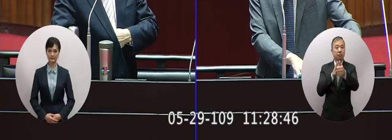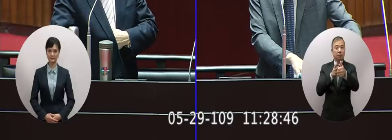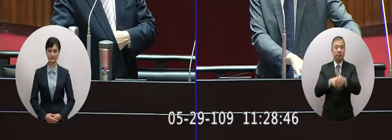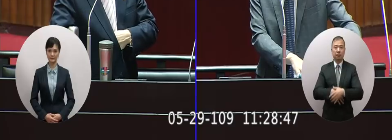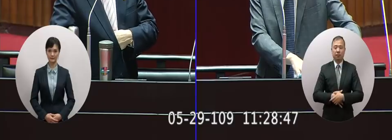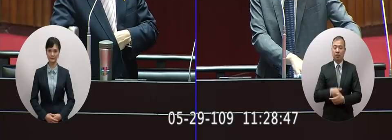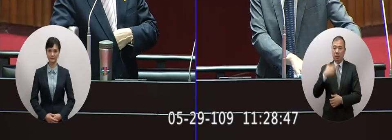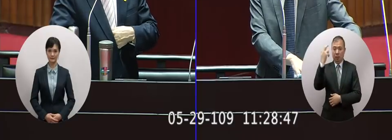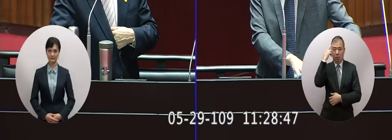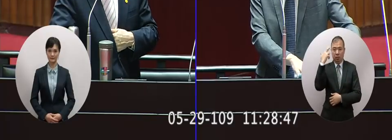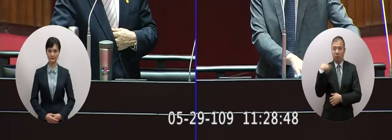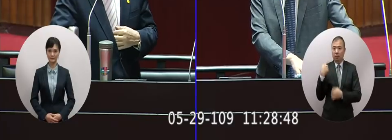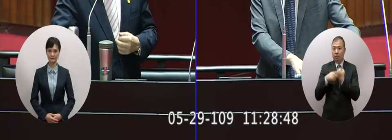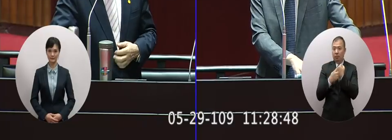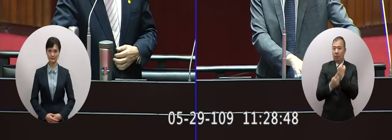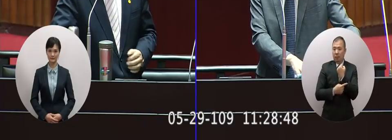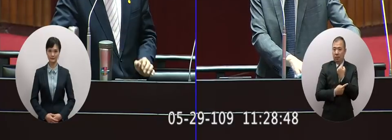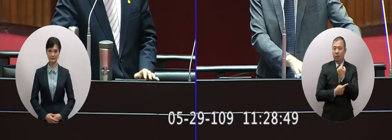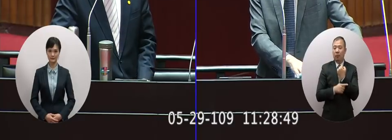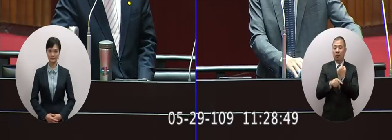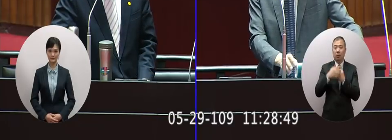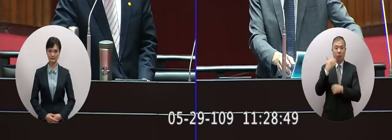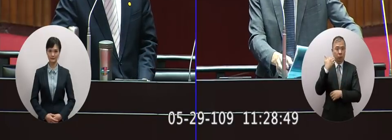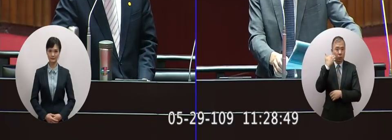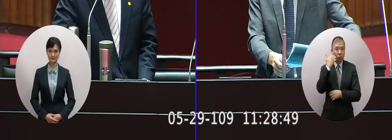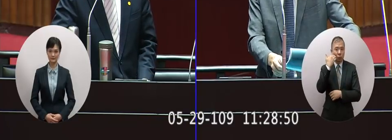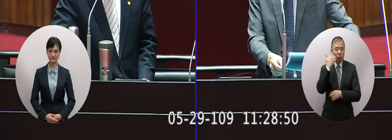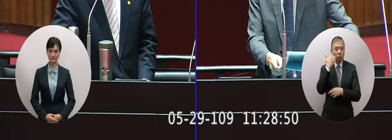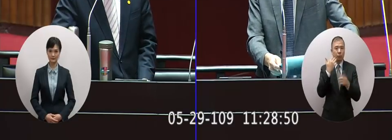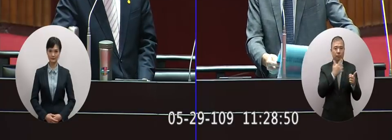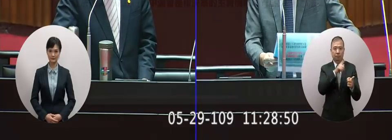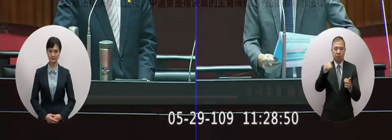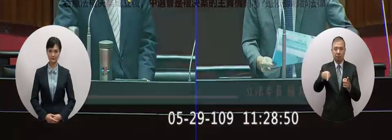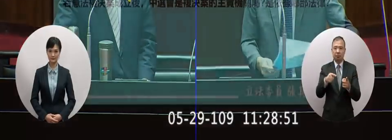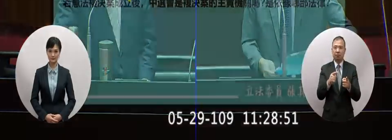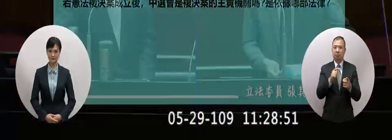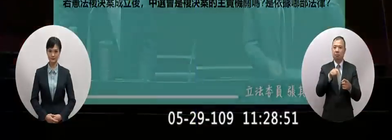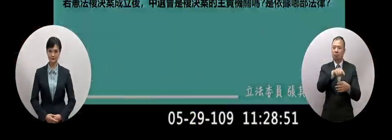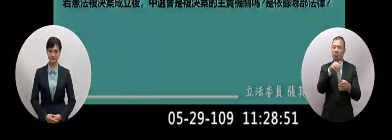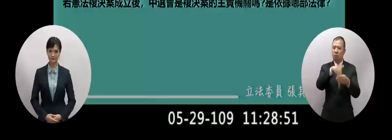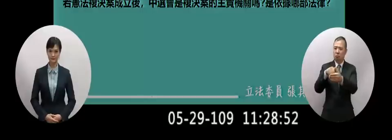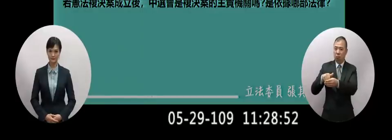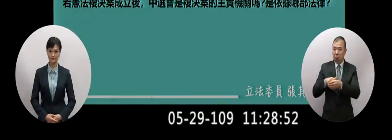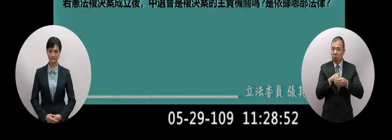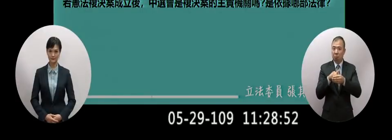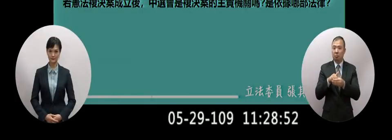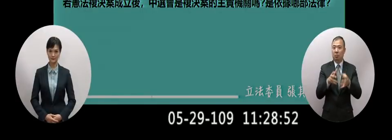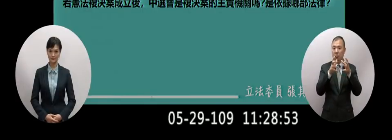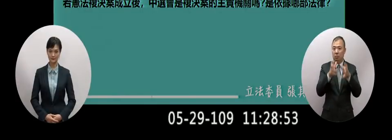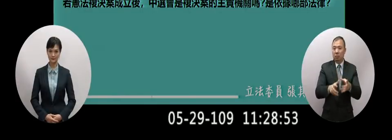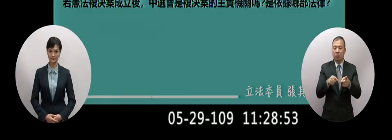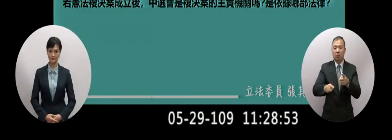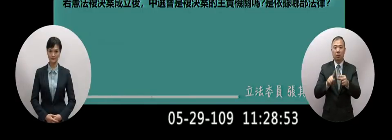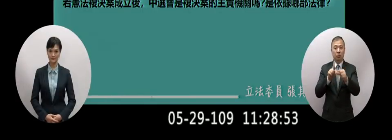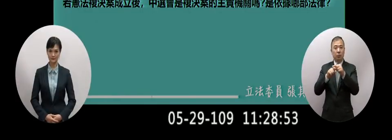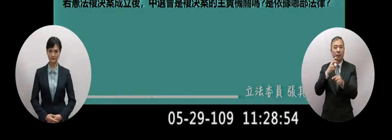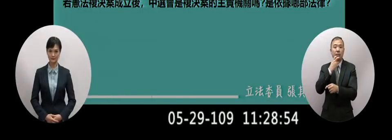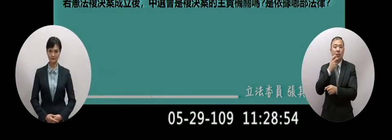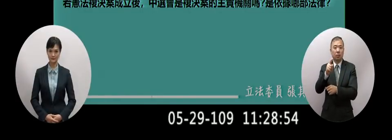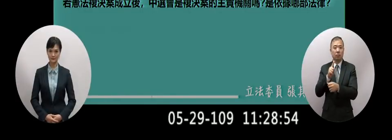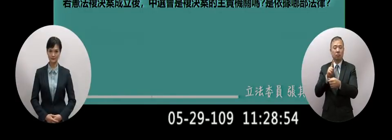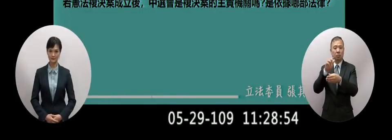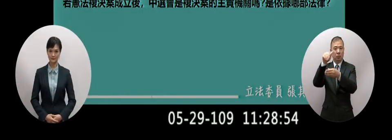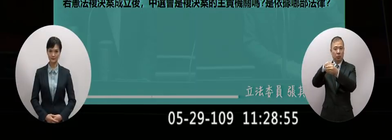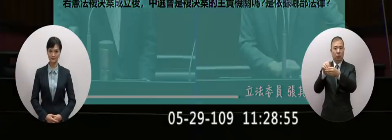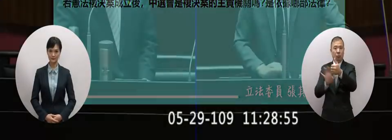个修宪如果这个宪法要复决哈，成立之后哈，中选会算是主责机关吗？如果我们中选会主